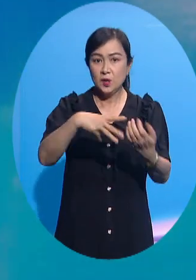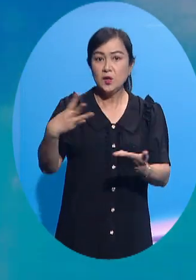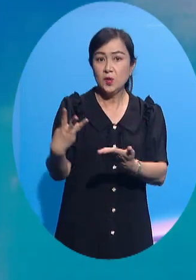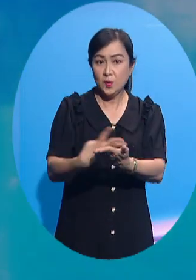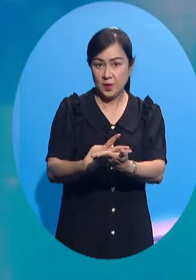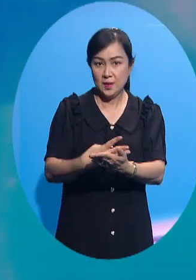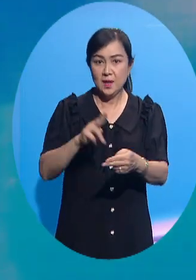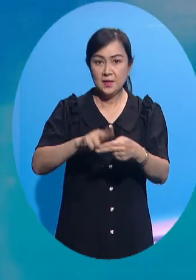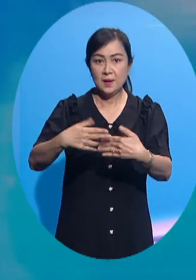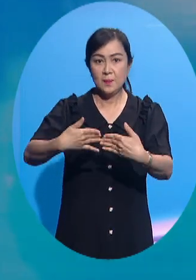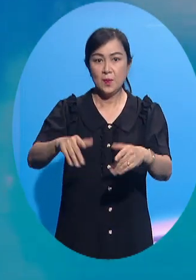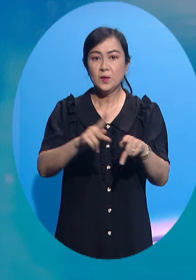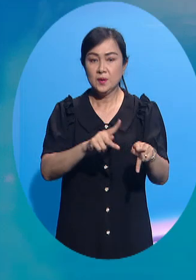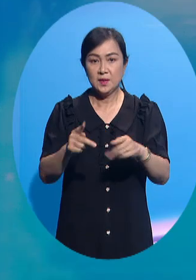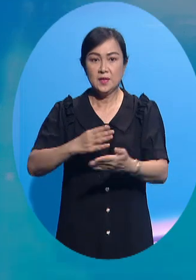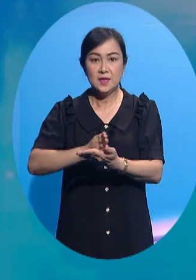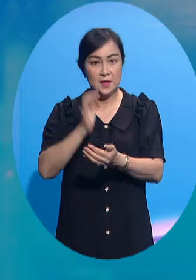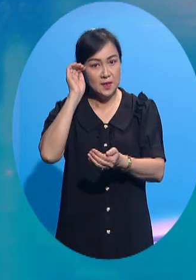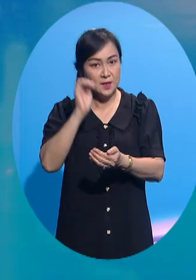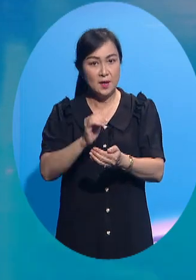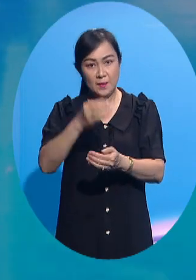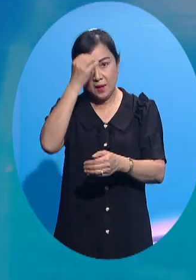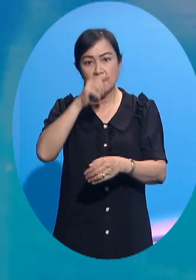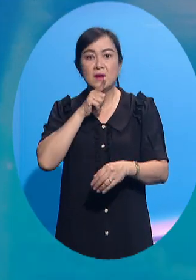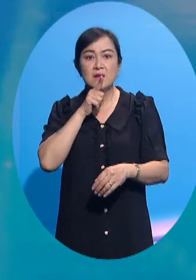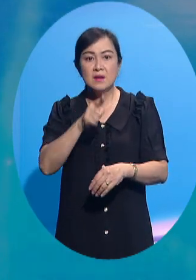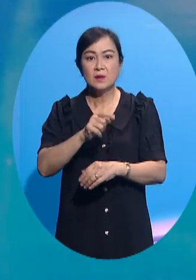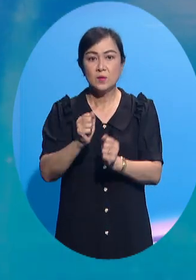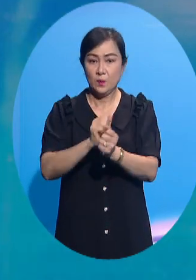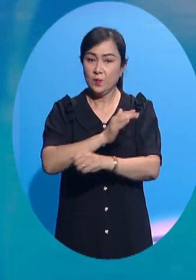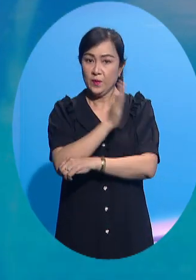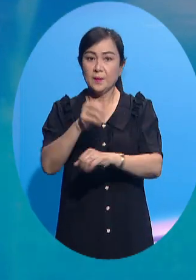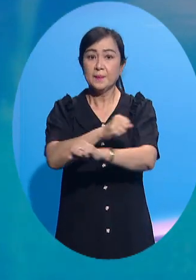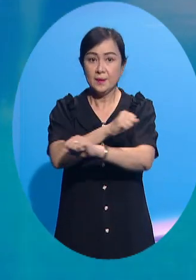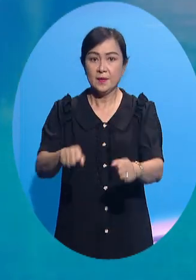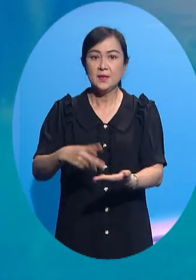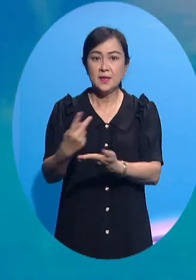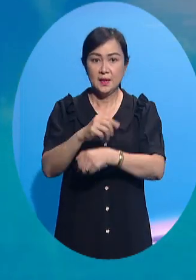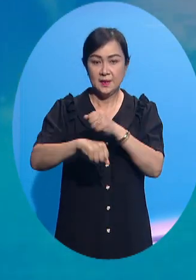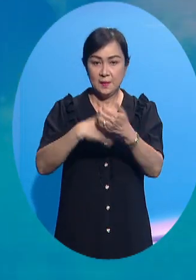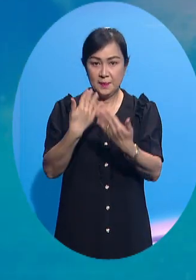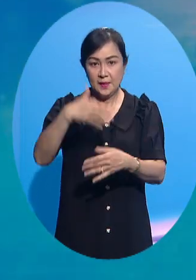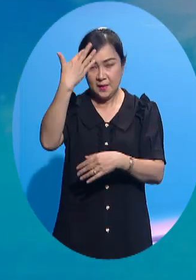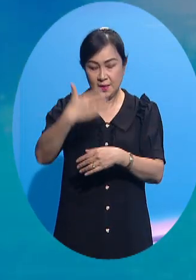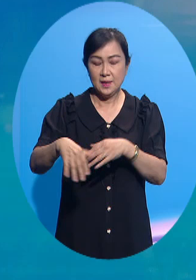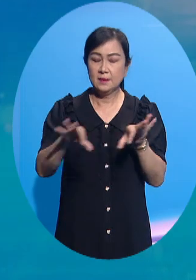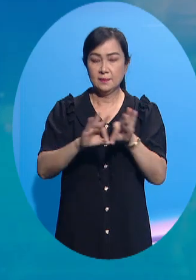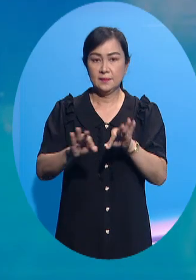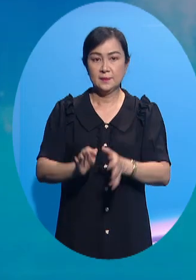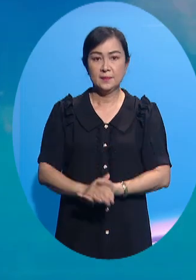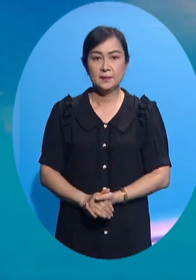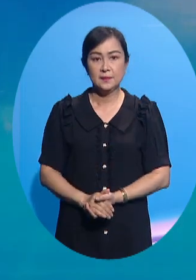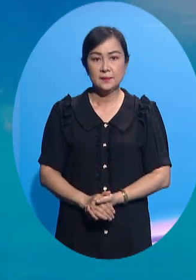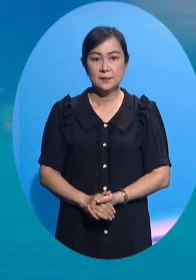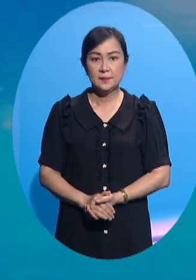điều kiện để nhân bản mô hình kinh doanh, chia sẻ kinh nghiệm, những bài học thiết thực để cùng phát triển bền vững. Sự kiện năm nay vừa diễn ra tại thành phố Hồ Chí